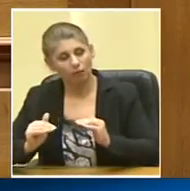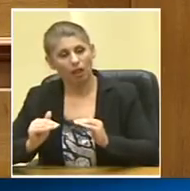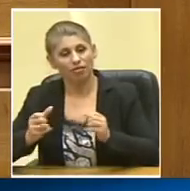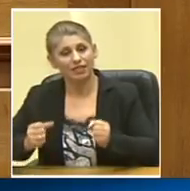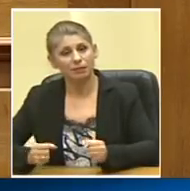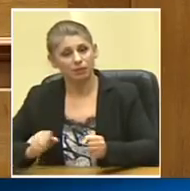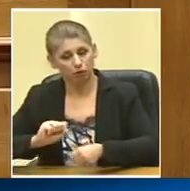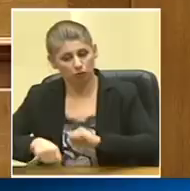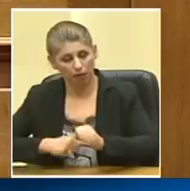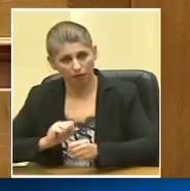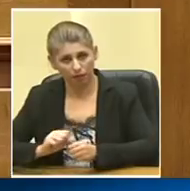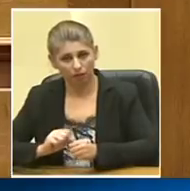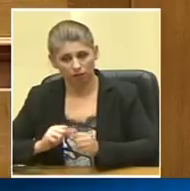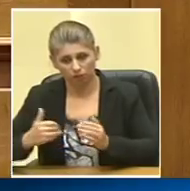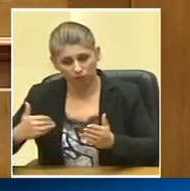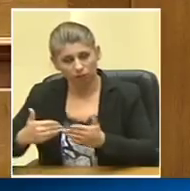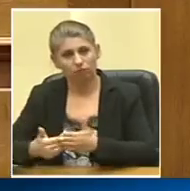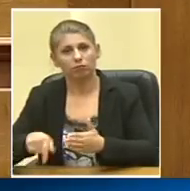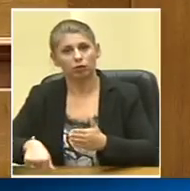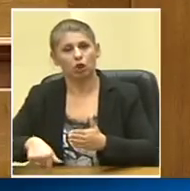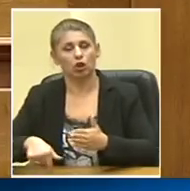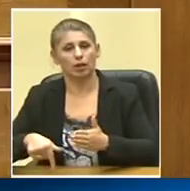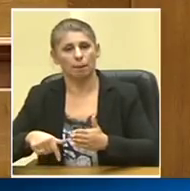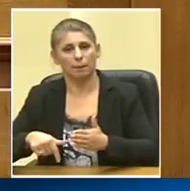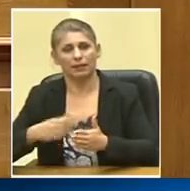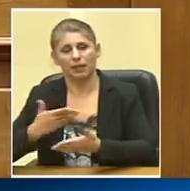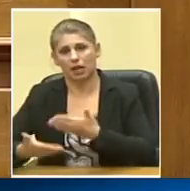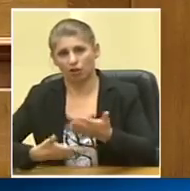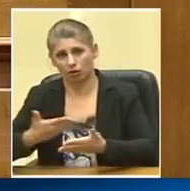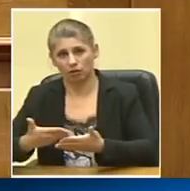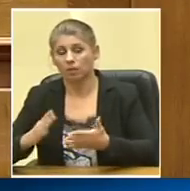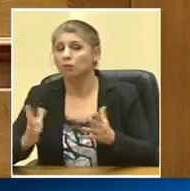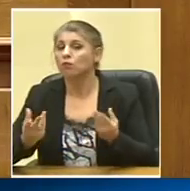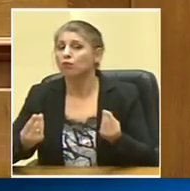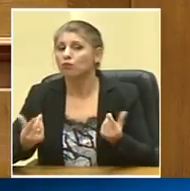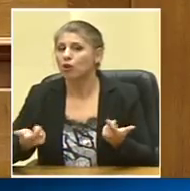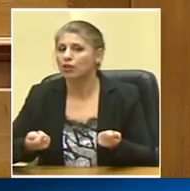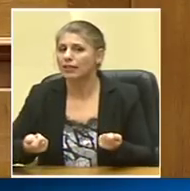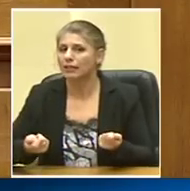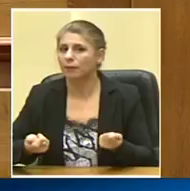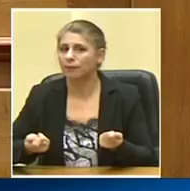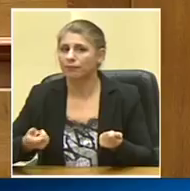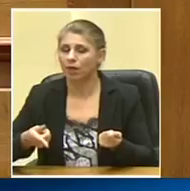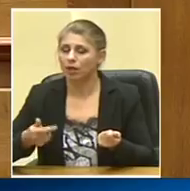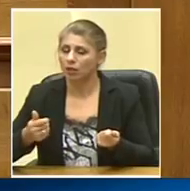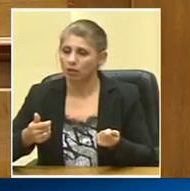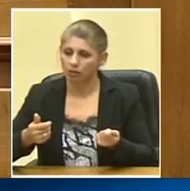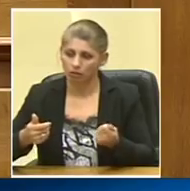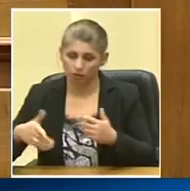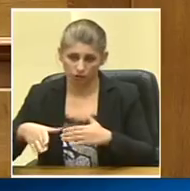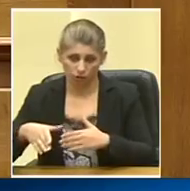προσπάθεια ολοκληρώνουμε τώρα και με την αναθεώρηση. Πώς γίνεται αυτό? Στο επίπεδο της